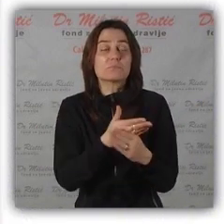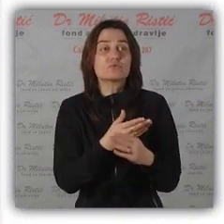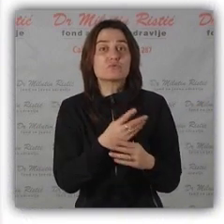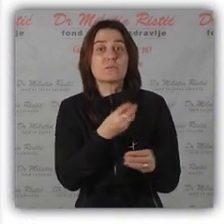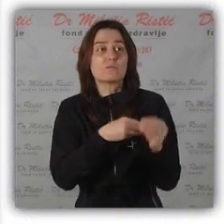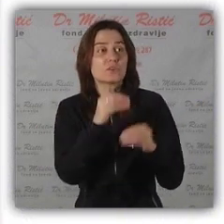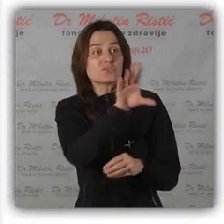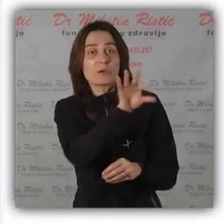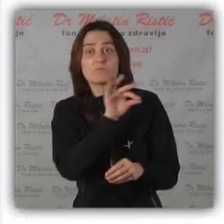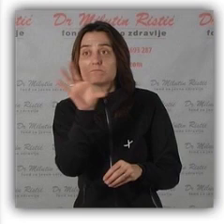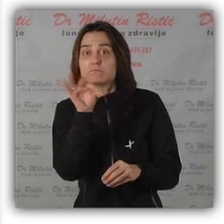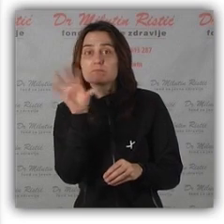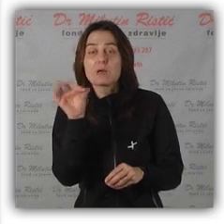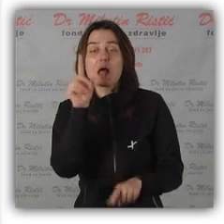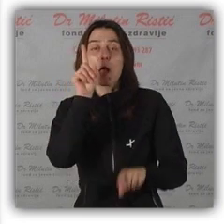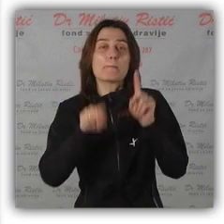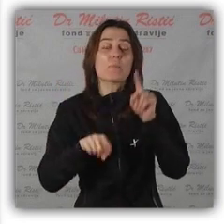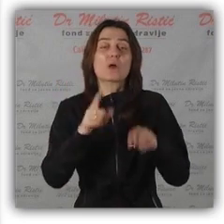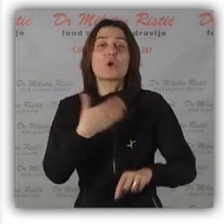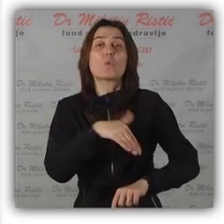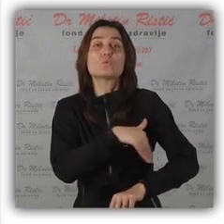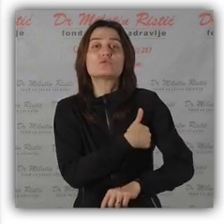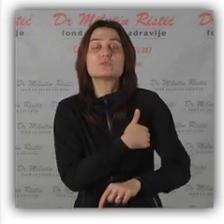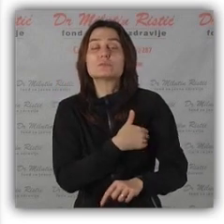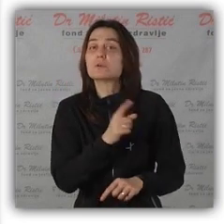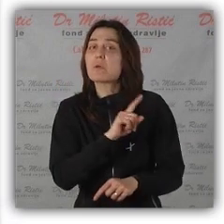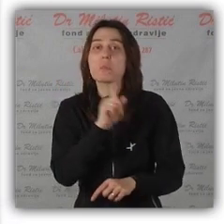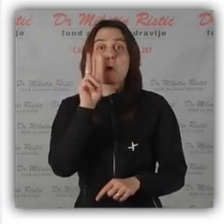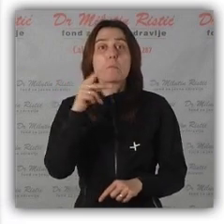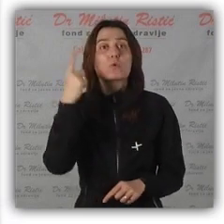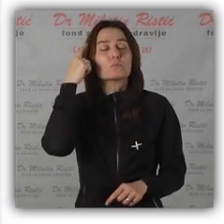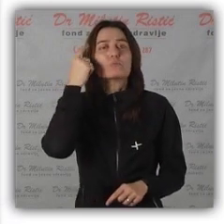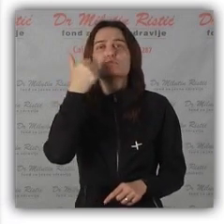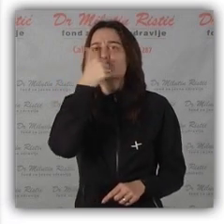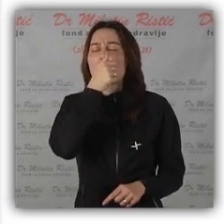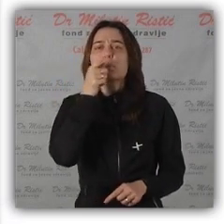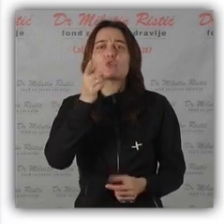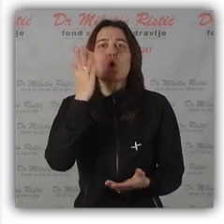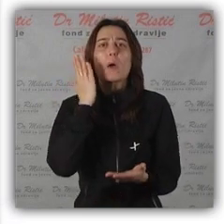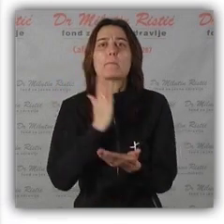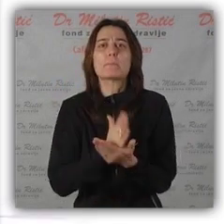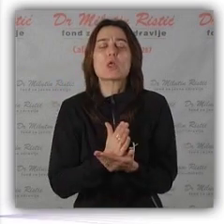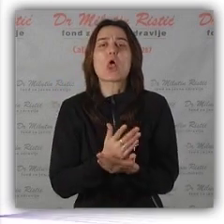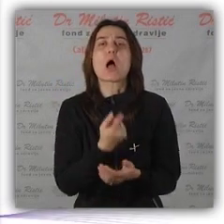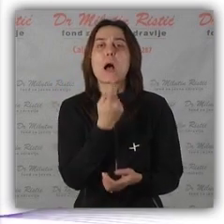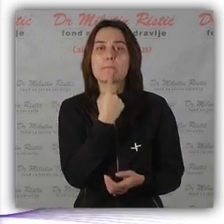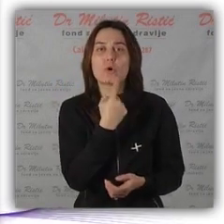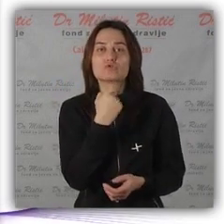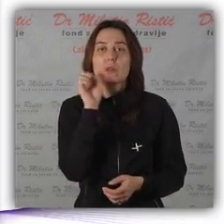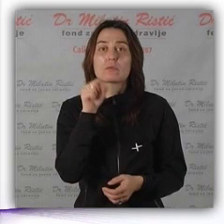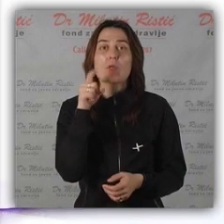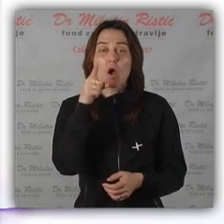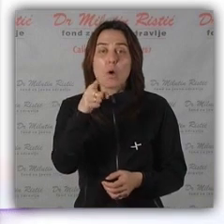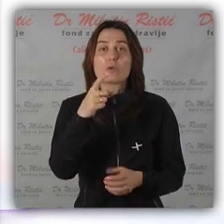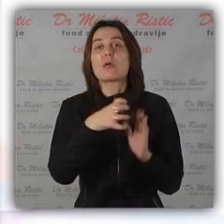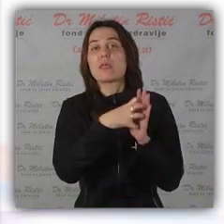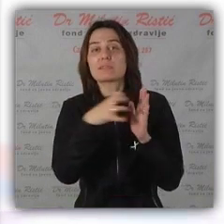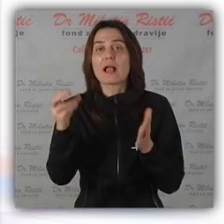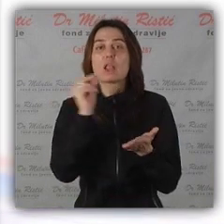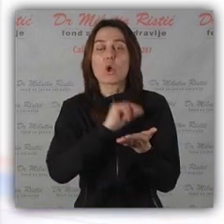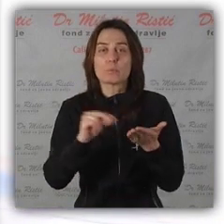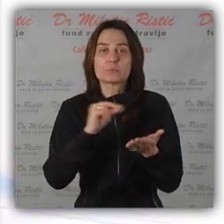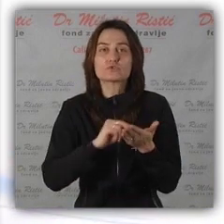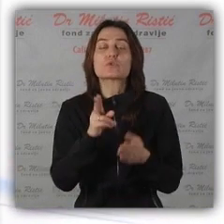odluče između više opcija, a takođe pojedini učenici ne mogu ni da smisle šta bi to bilo poželjno da